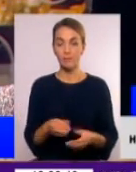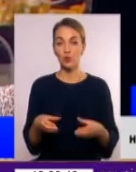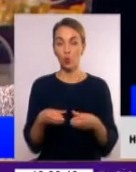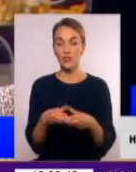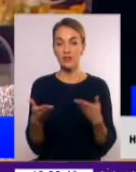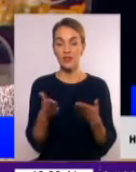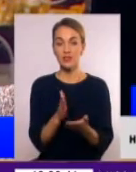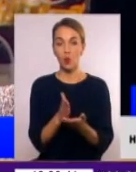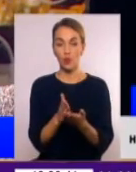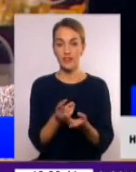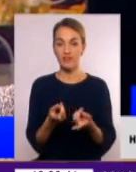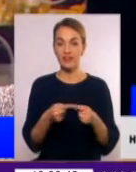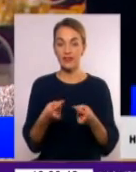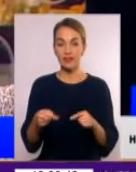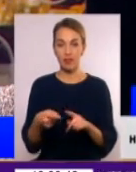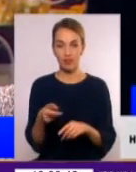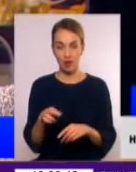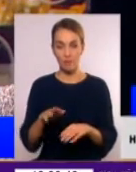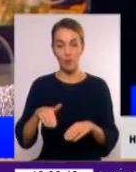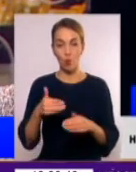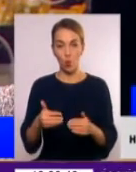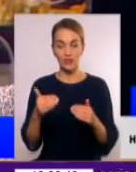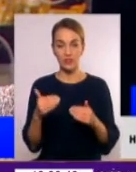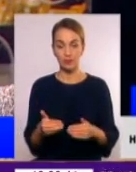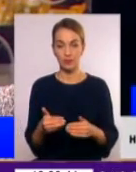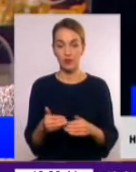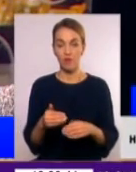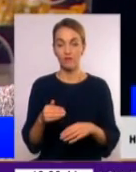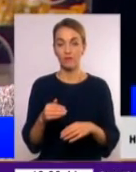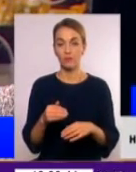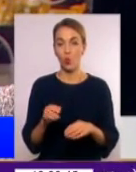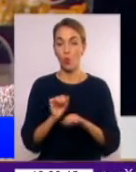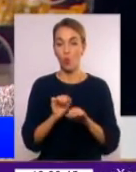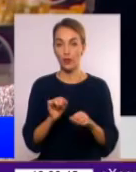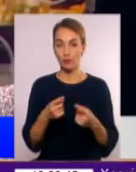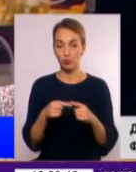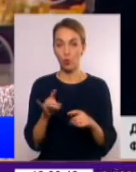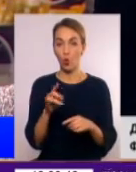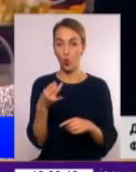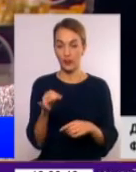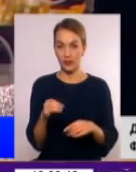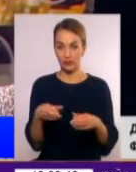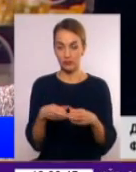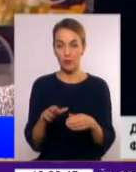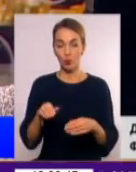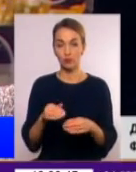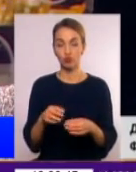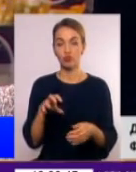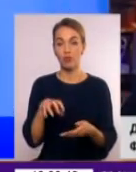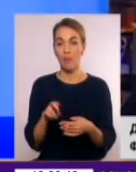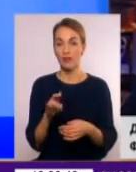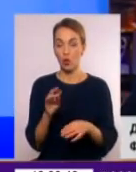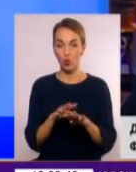яких знаходяться відділення, потім іде взводний опорний пункт за ним, потім іде ротний опорний пункт, потім іде штаб